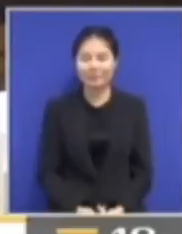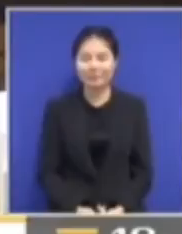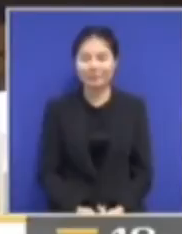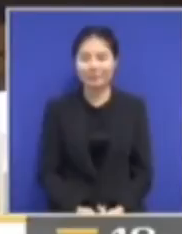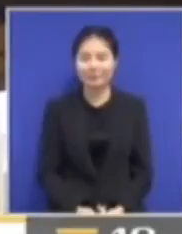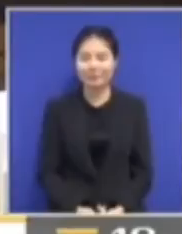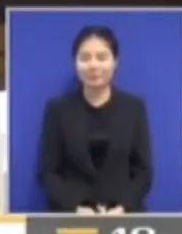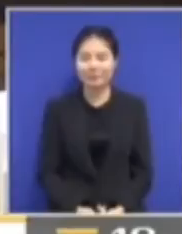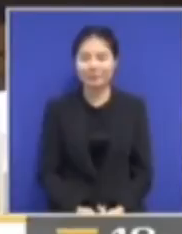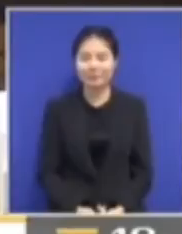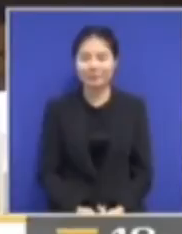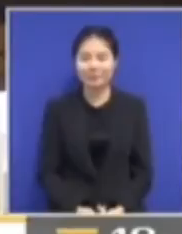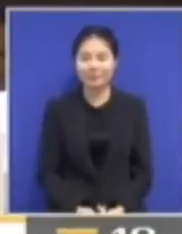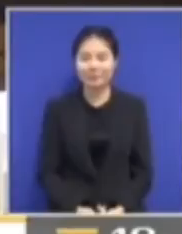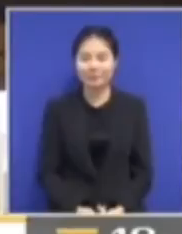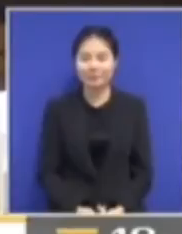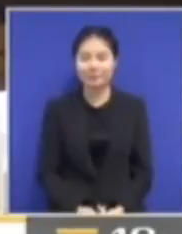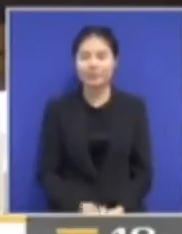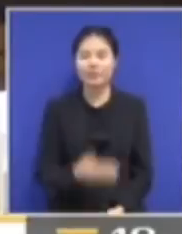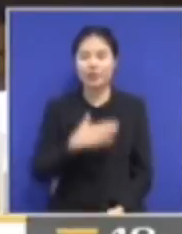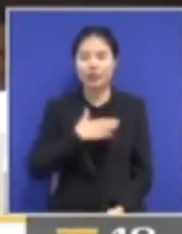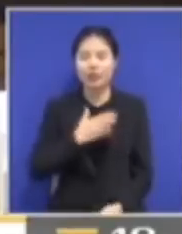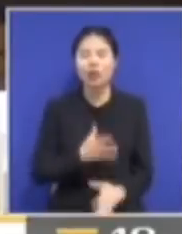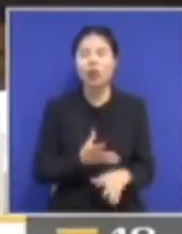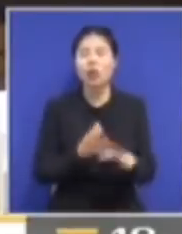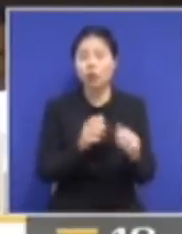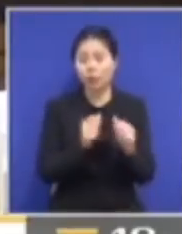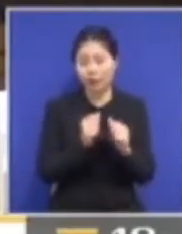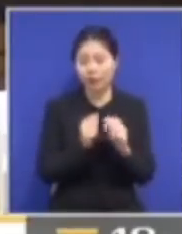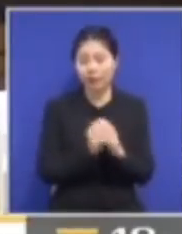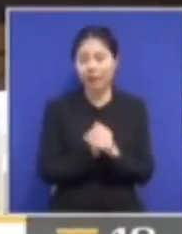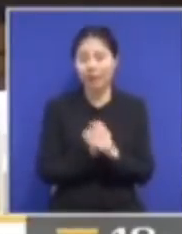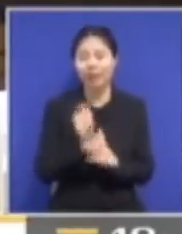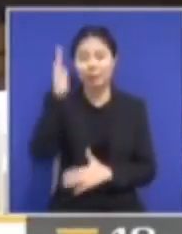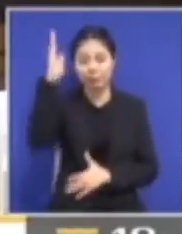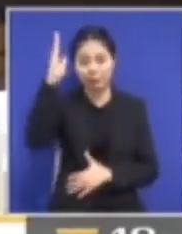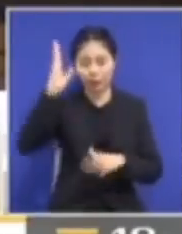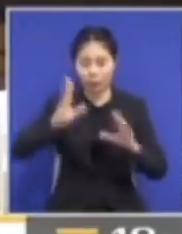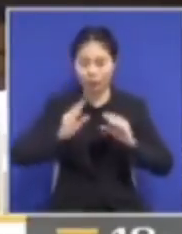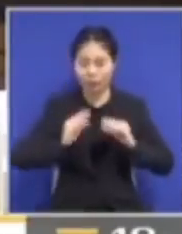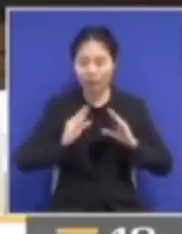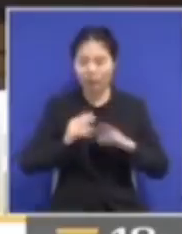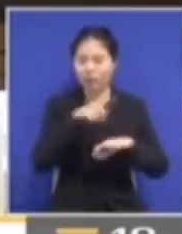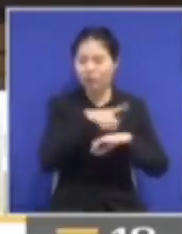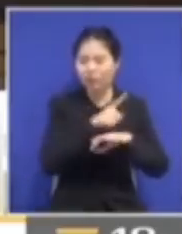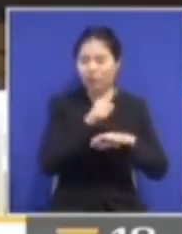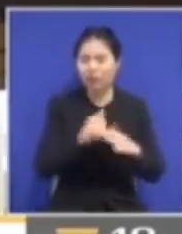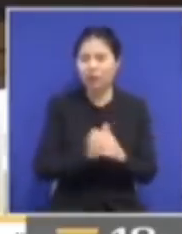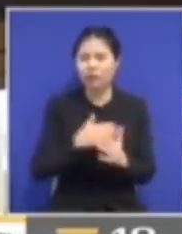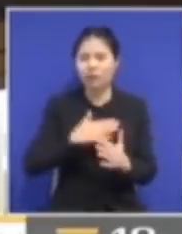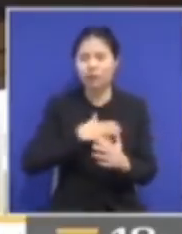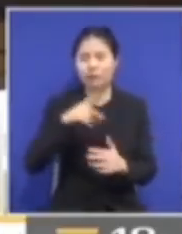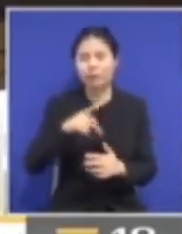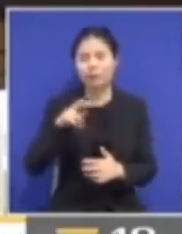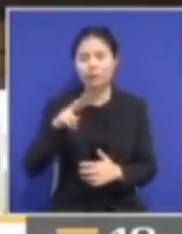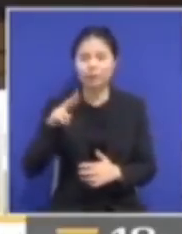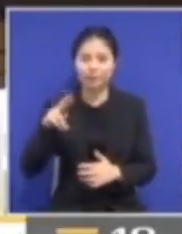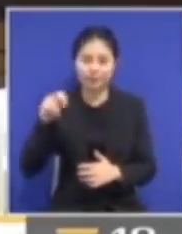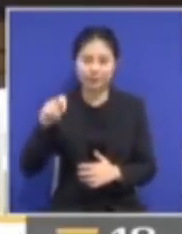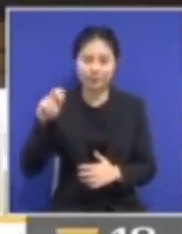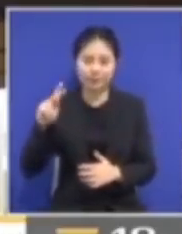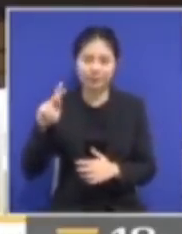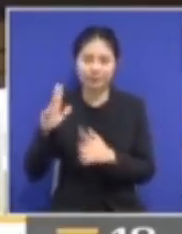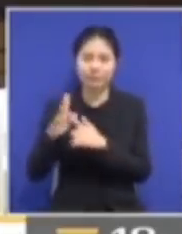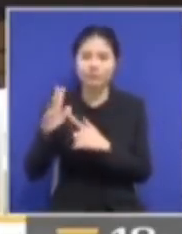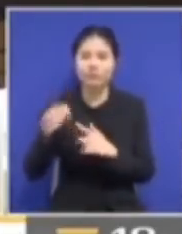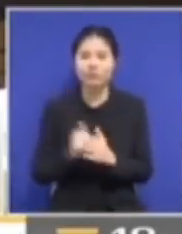ได ้ประท้วงท่านใช่ไหมขออนุญาตประท้วงท่านประธานนะคะดิฉันนางสาวธนิการพรพงษาโรจน์สมาชิกสภาผู้แทนราษฎ